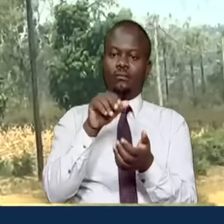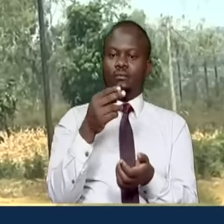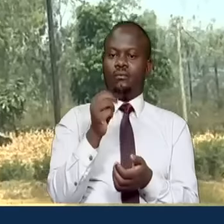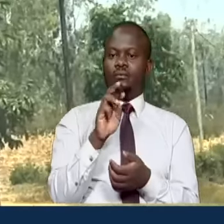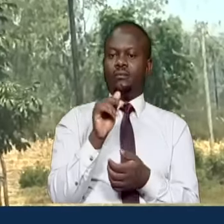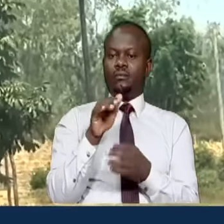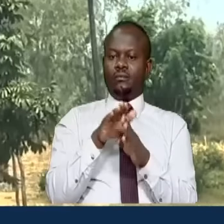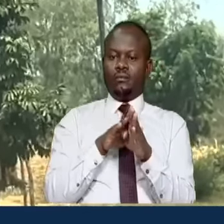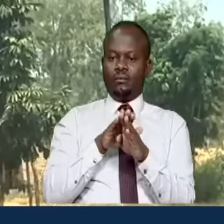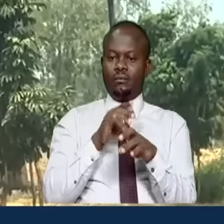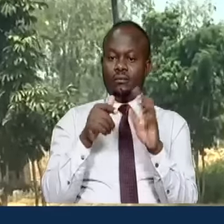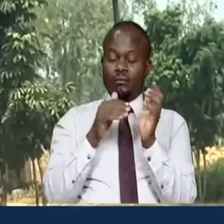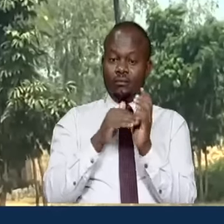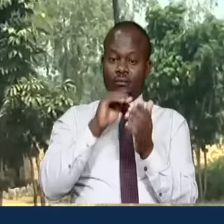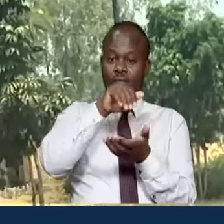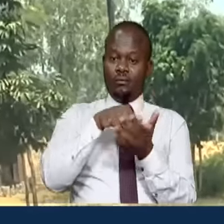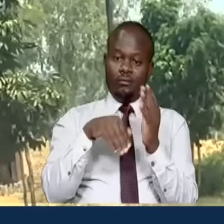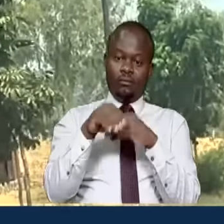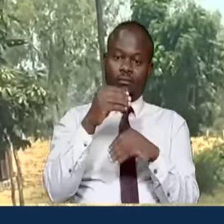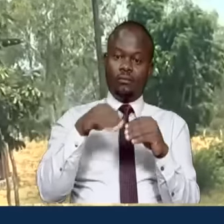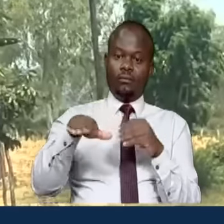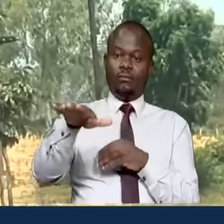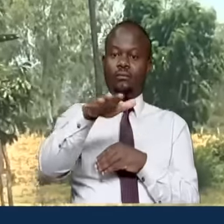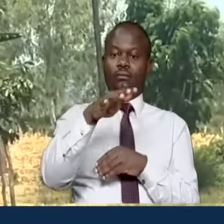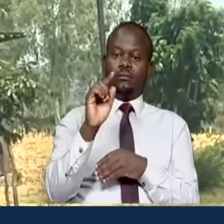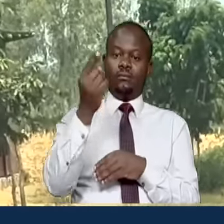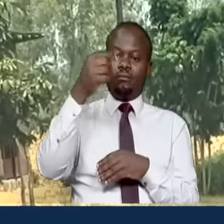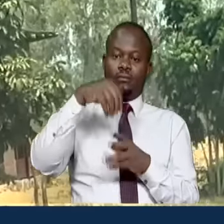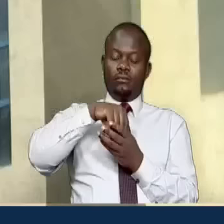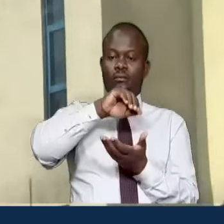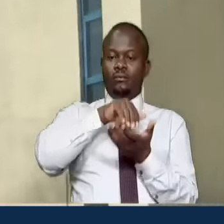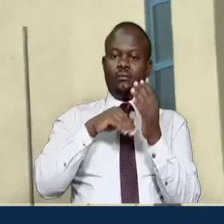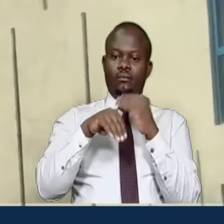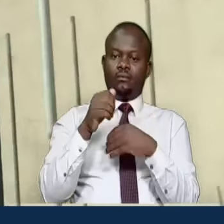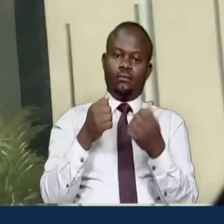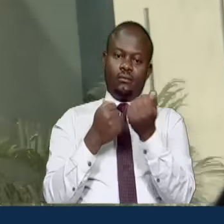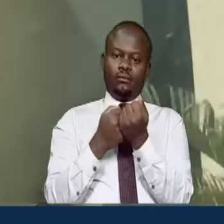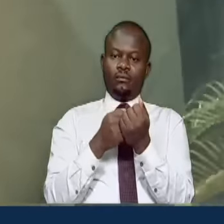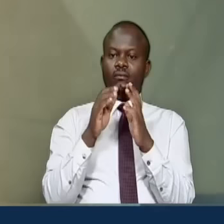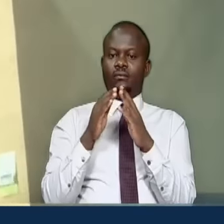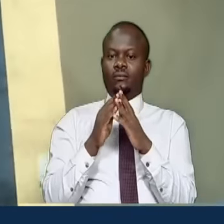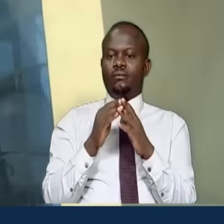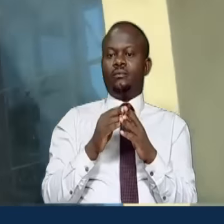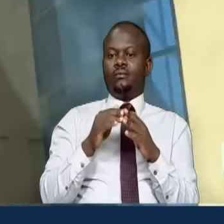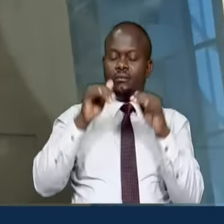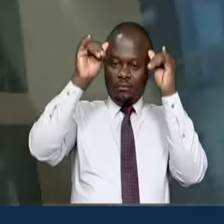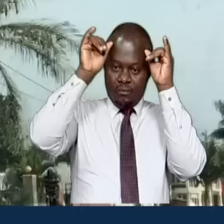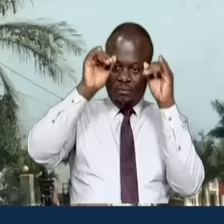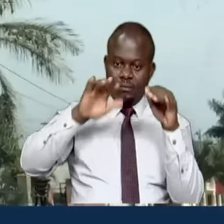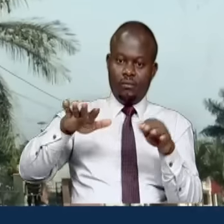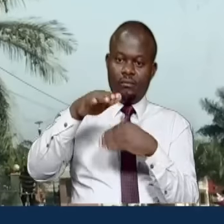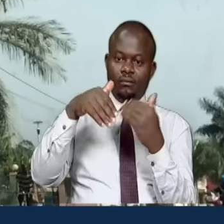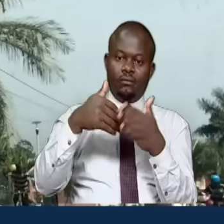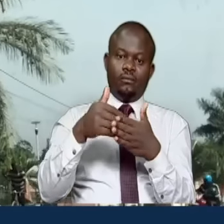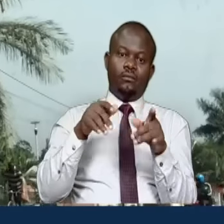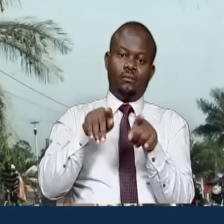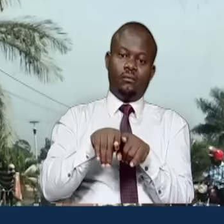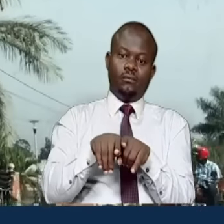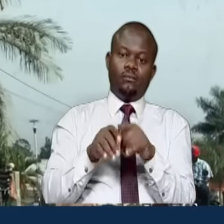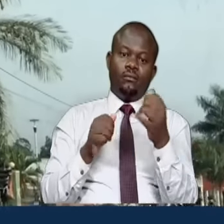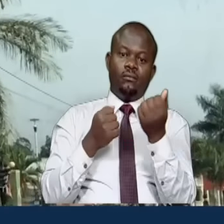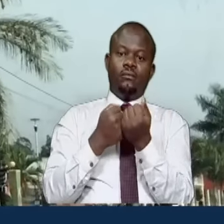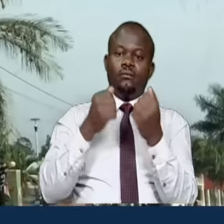buhoro. Ubusanzwe ariko santere y'ubucuruzi ya Karangazi ni imwe muri santere z'ubucuruzi zunganira mu mujyi wa Nyagatare, aho uyu mujyi wa Nyagatare nawo ari umwe mu mijyi